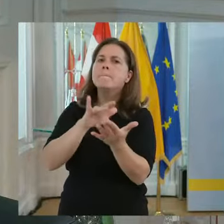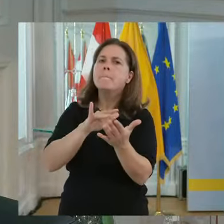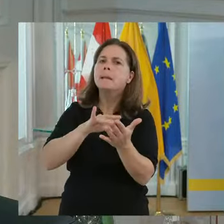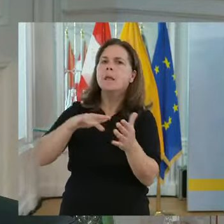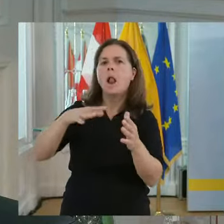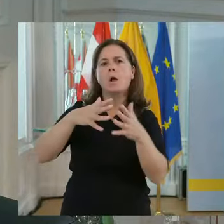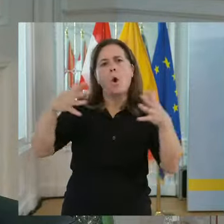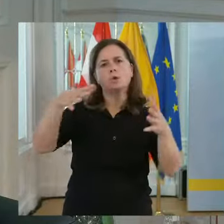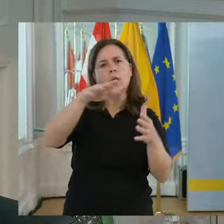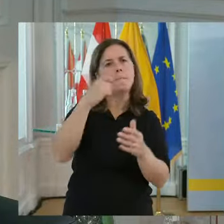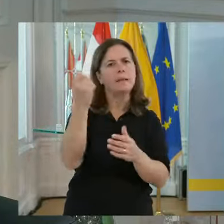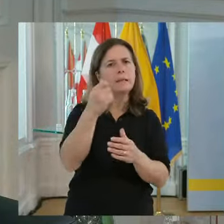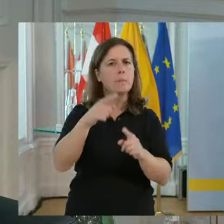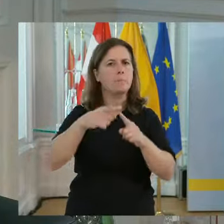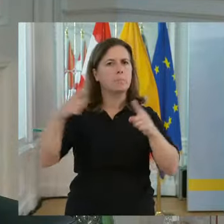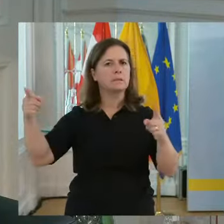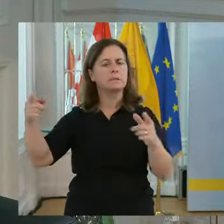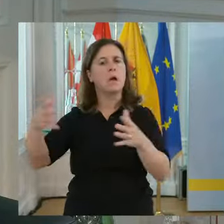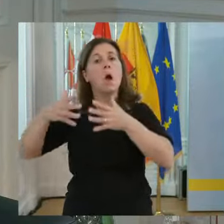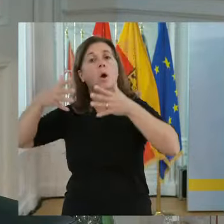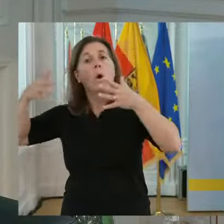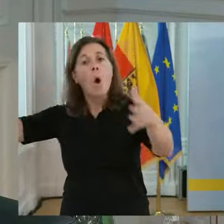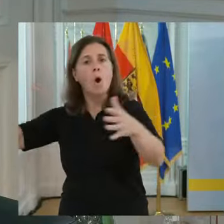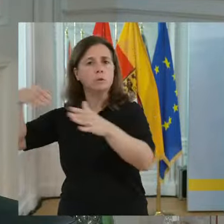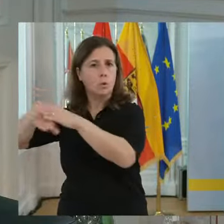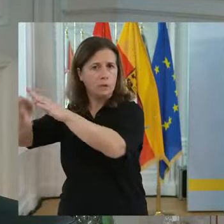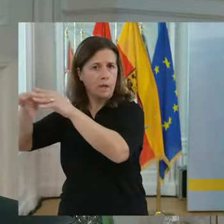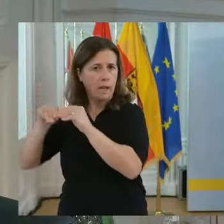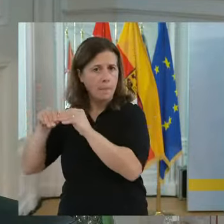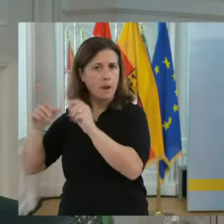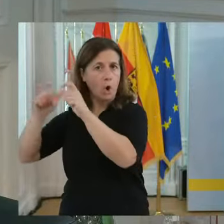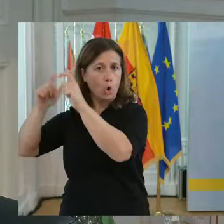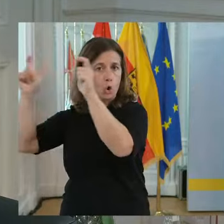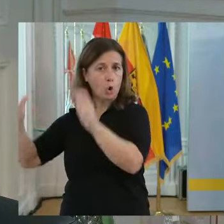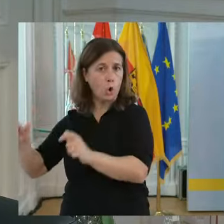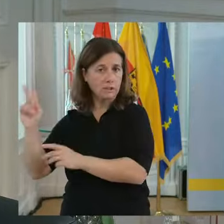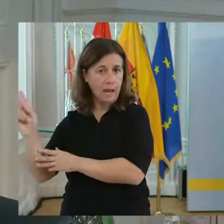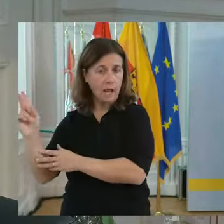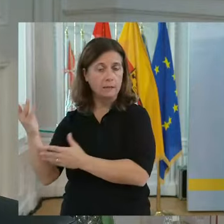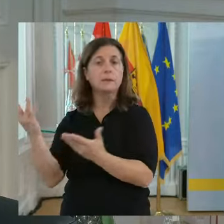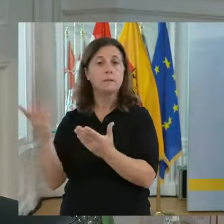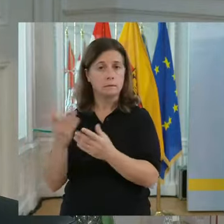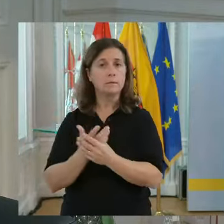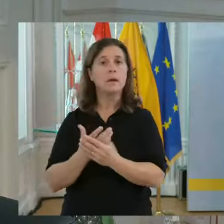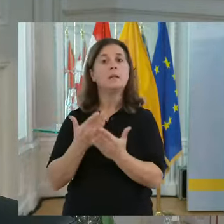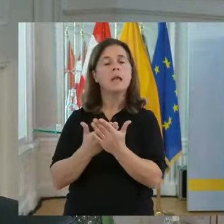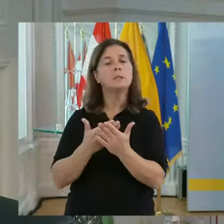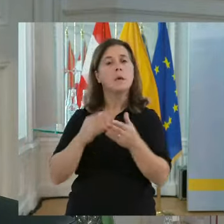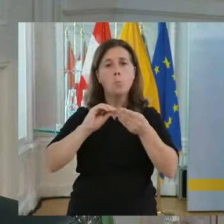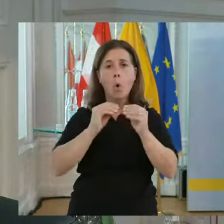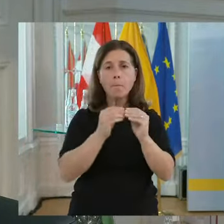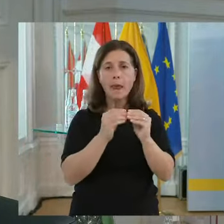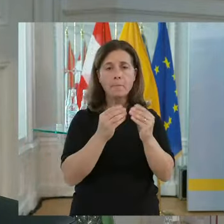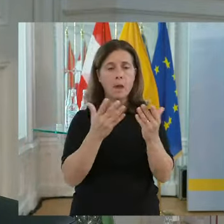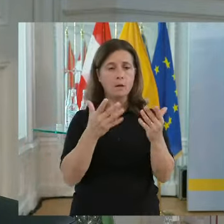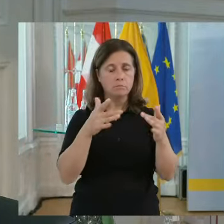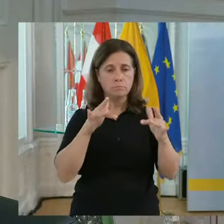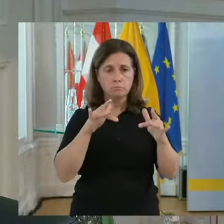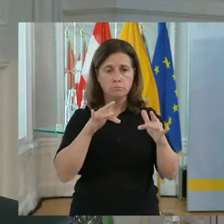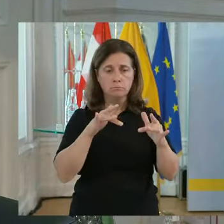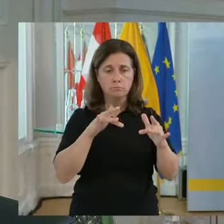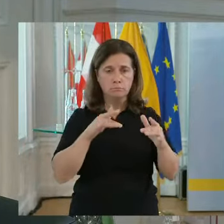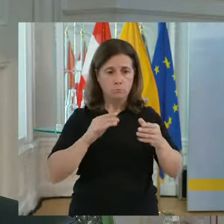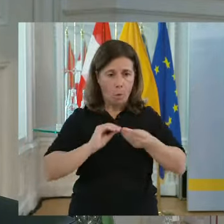Unternehmen macht, bis hin zu einem Großunternehmen in einem Konzernverbund. Und da sind die Problemstellungen und